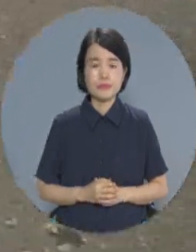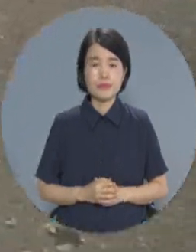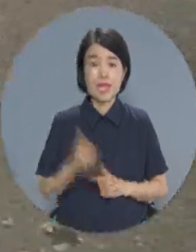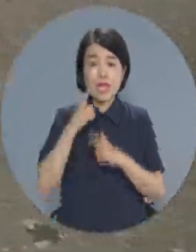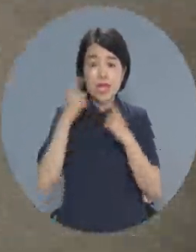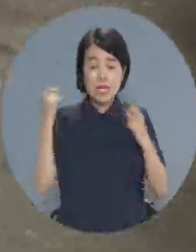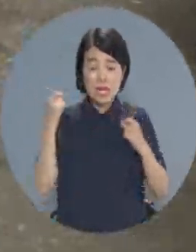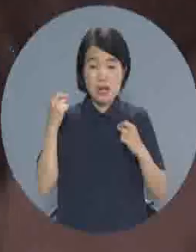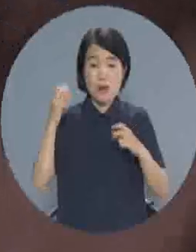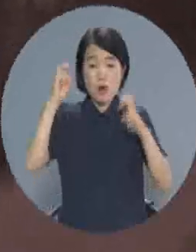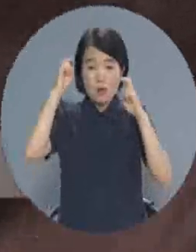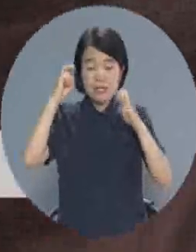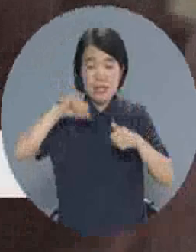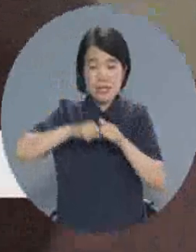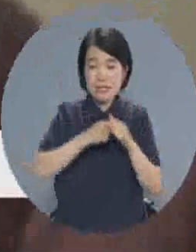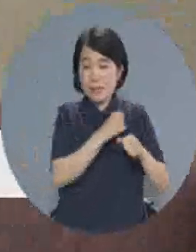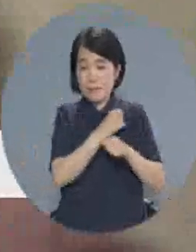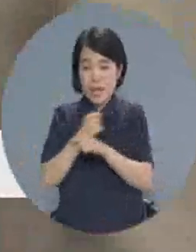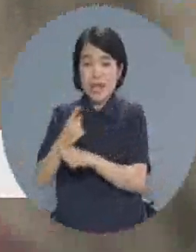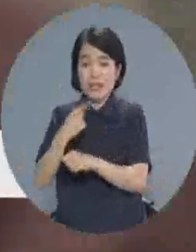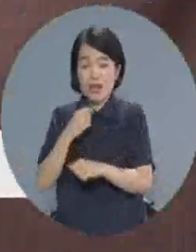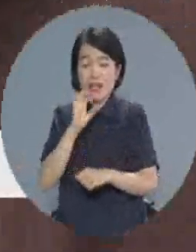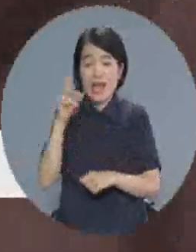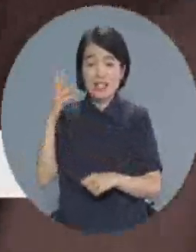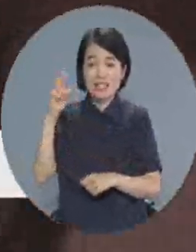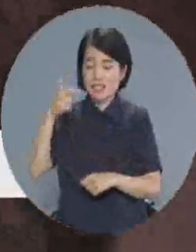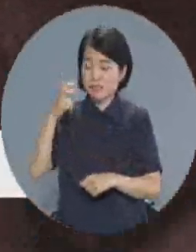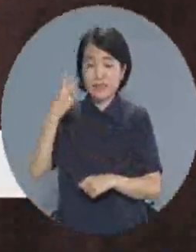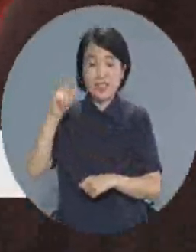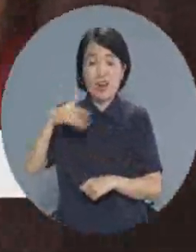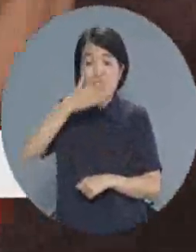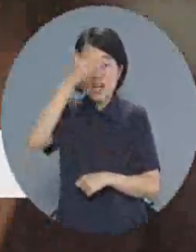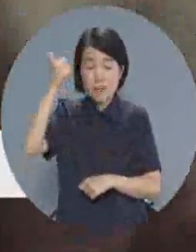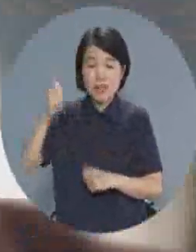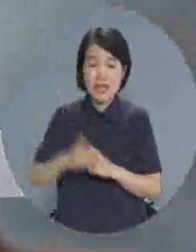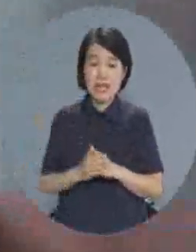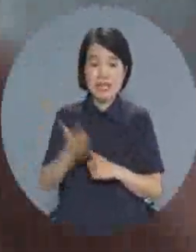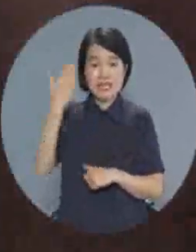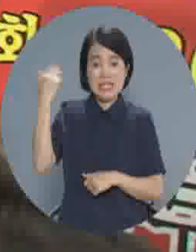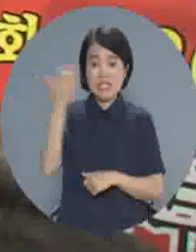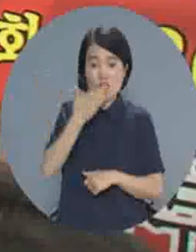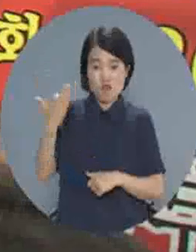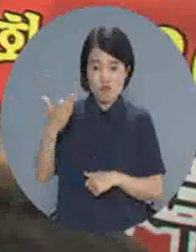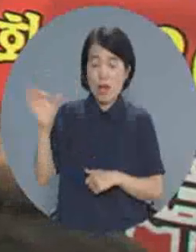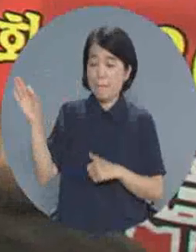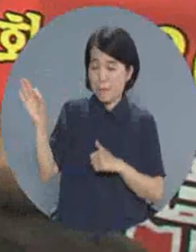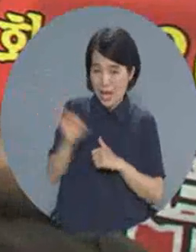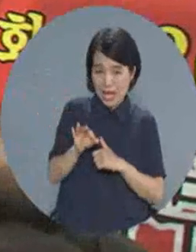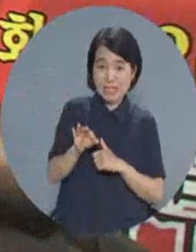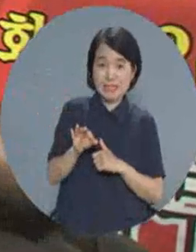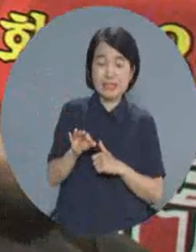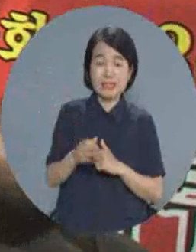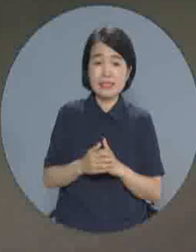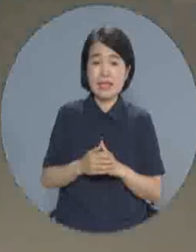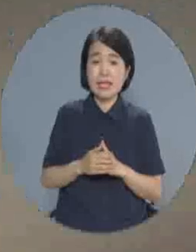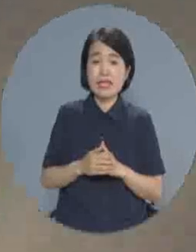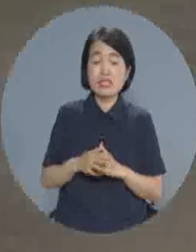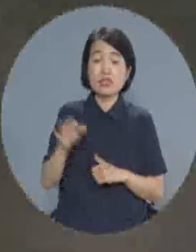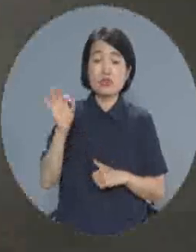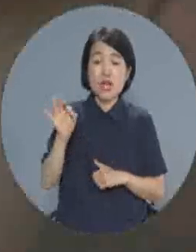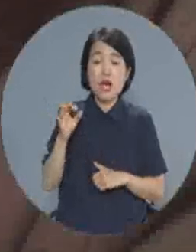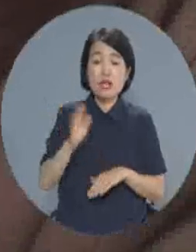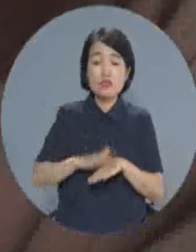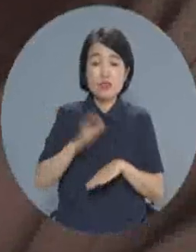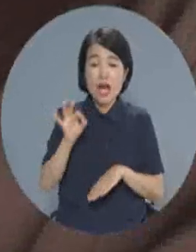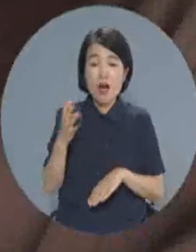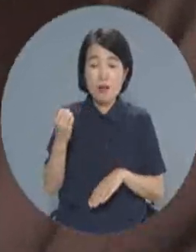일본 전범기업에 강제동원됐던 양금덕 할머니가 지난 2009년 받아든 후생연금 탈퇴수당